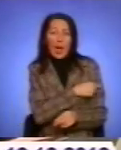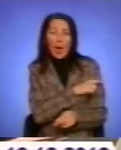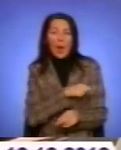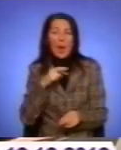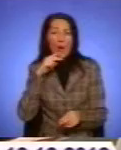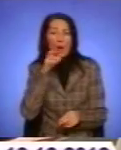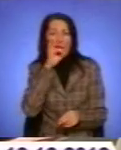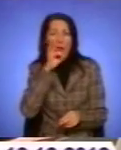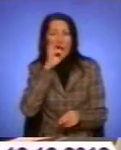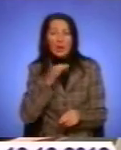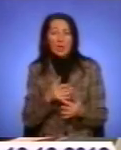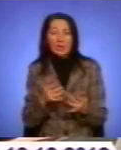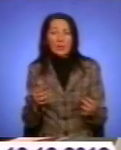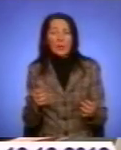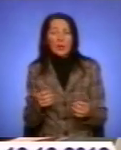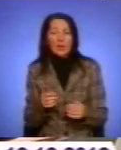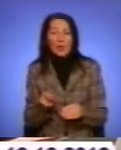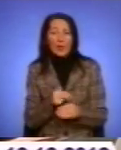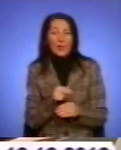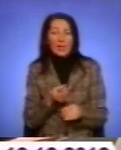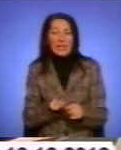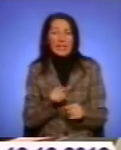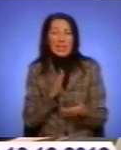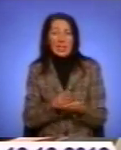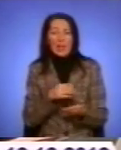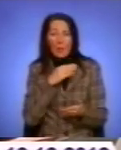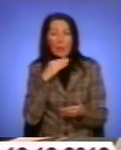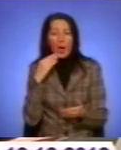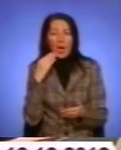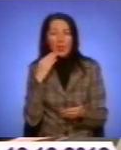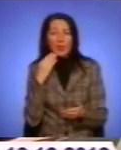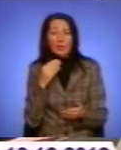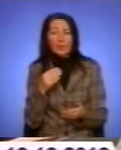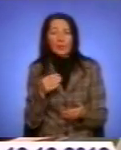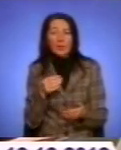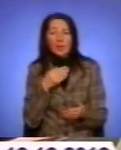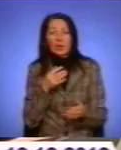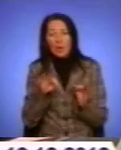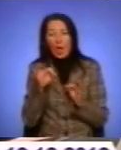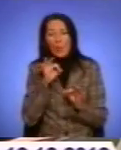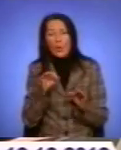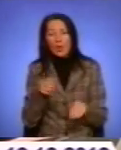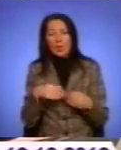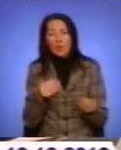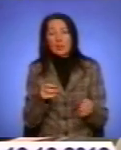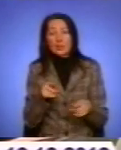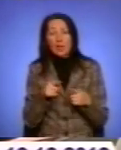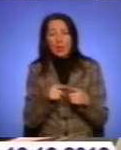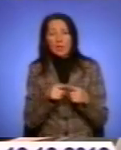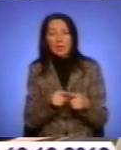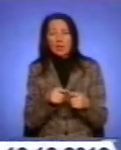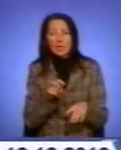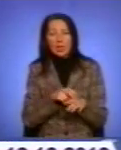медикаментозні засоби неспецифічної профілактики, яких є досить достатньо, порадить дільничний лікар для підвищення